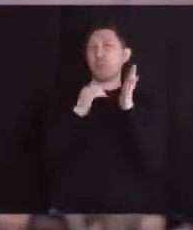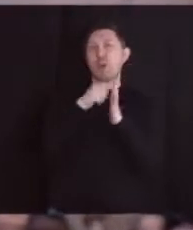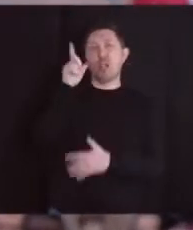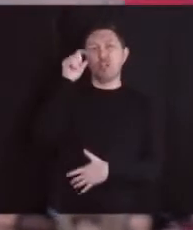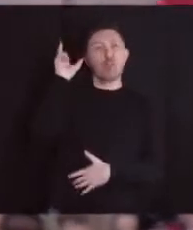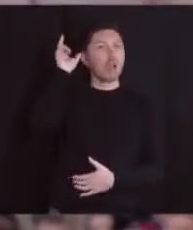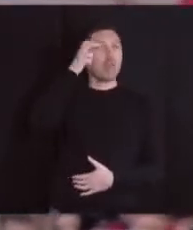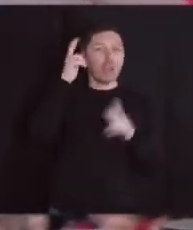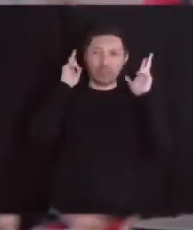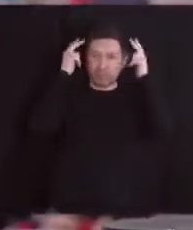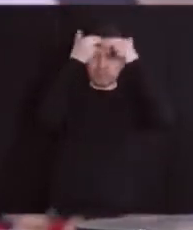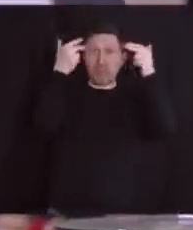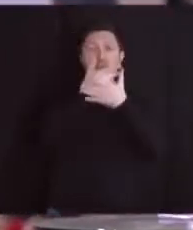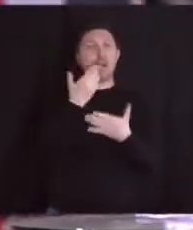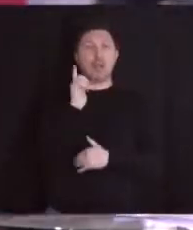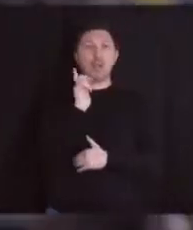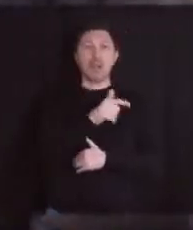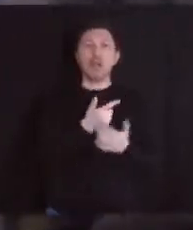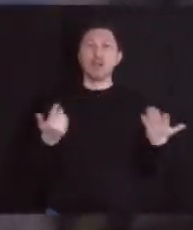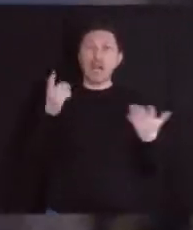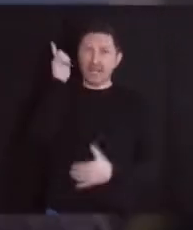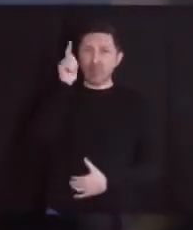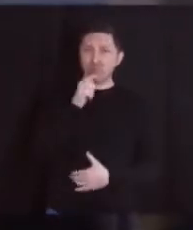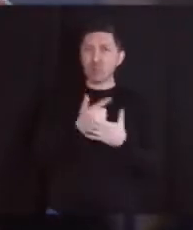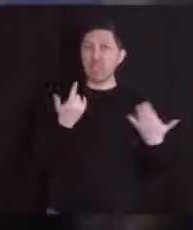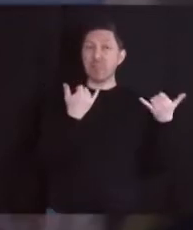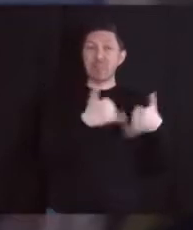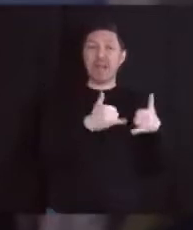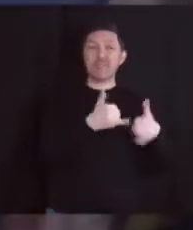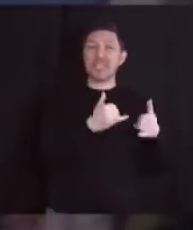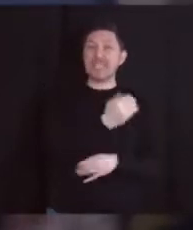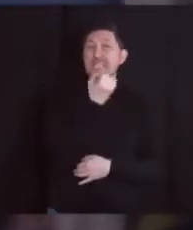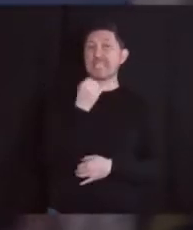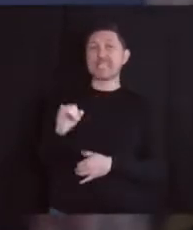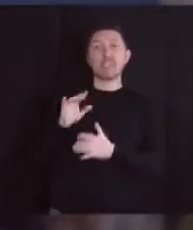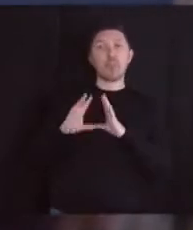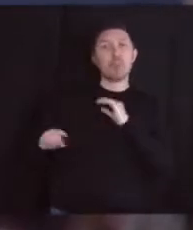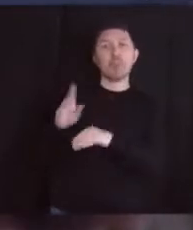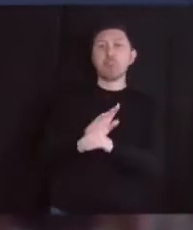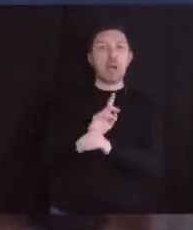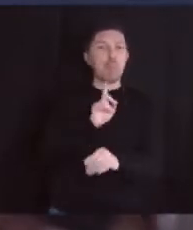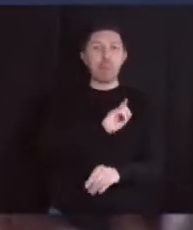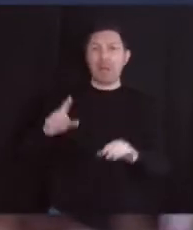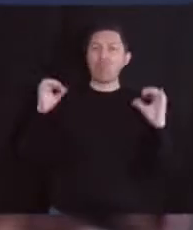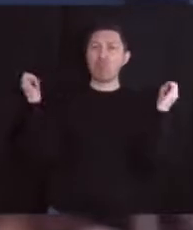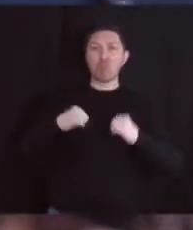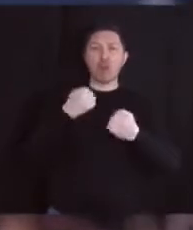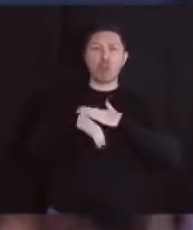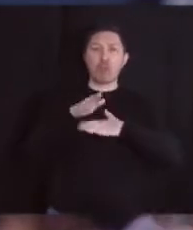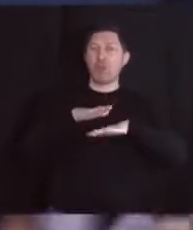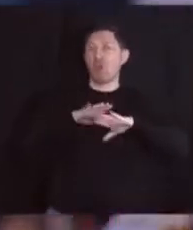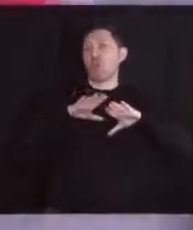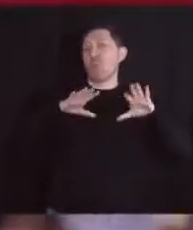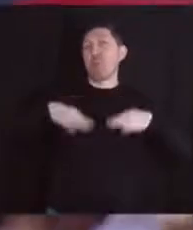la République inachevée, tant que le peuple n'est pas souverain dans son pays, en tout et pour tout.